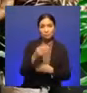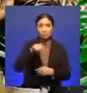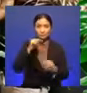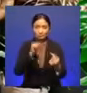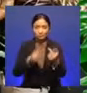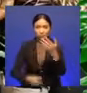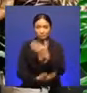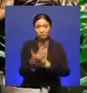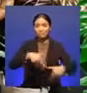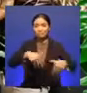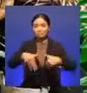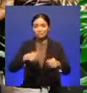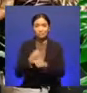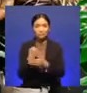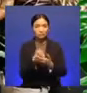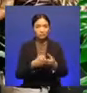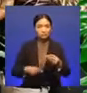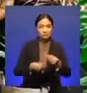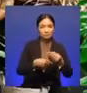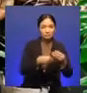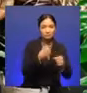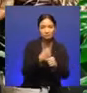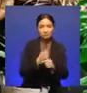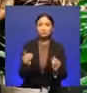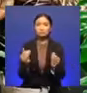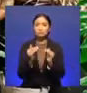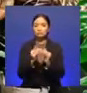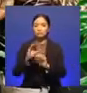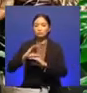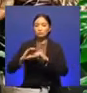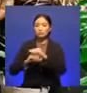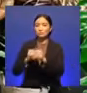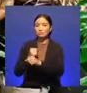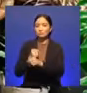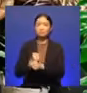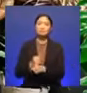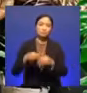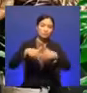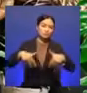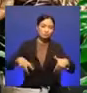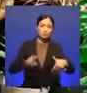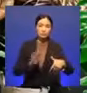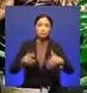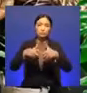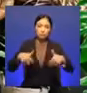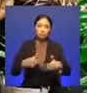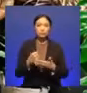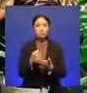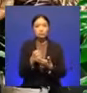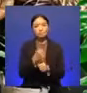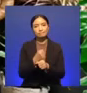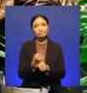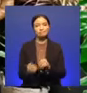อ้ตัวโอกาสในชุมชนเนี่ยมันก็จะช่วยกันเสริมสิ่งที่โครงการเนี่ยโครงสร้างในระบบโครงสร้างเนี่ยช่วยส่งเข้าม